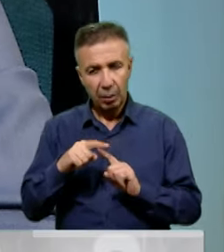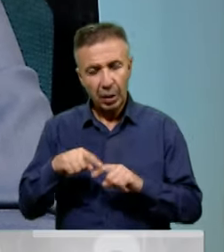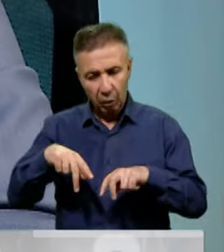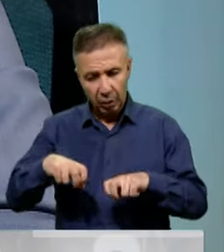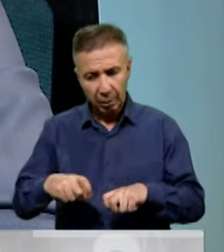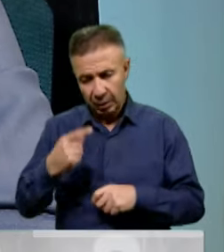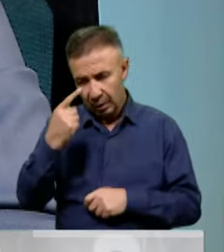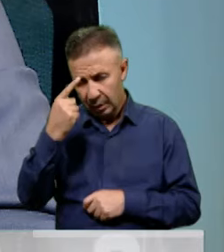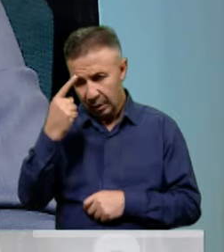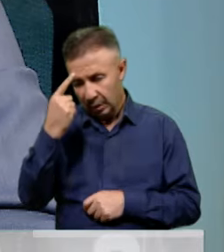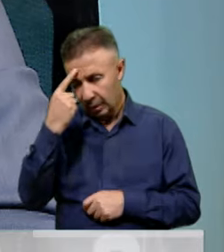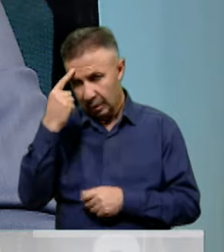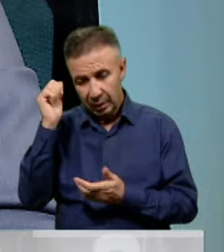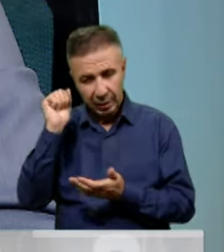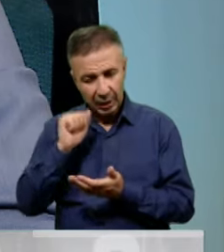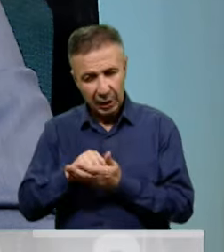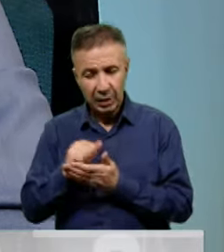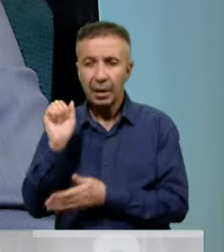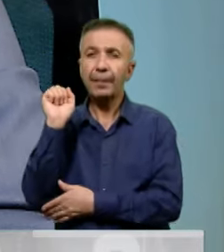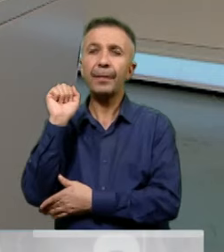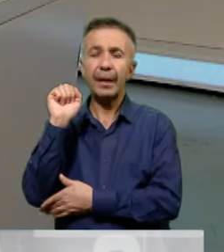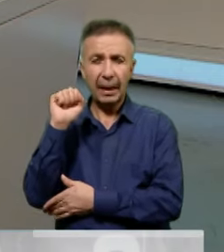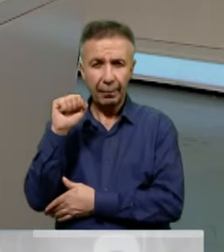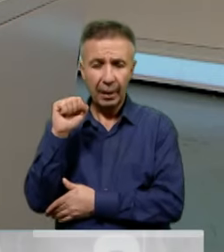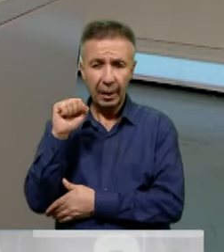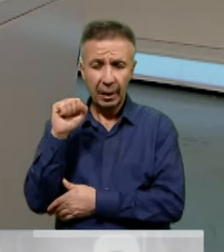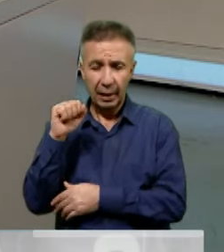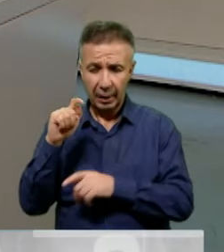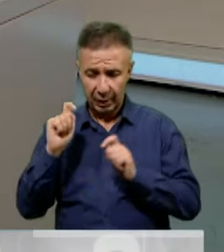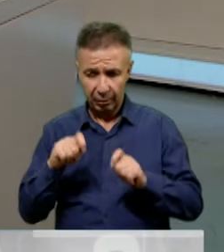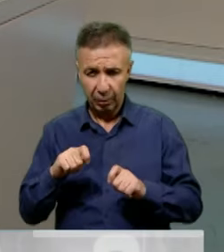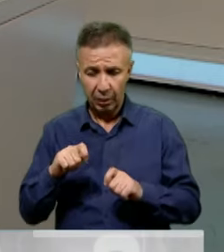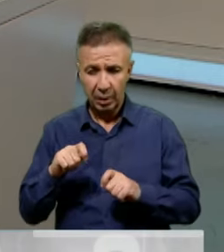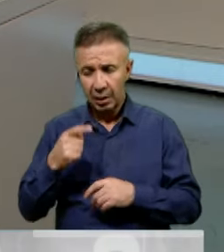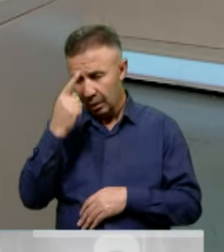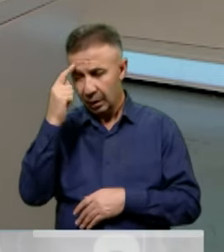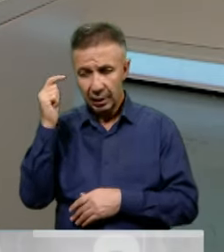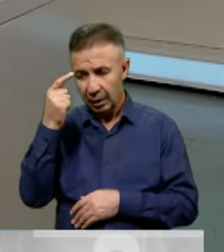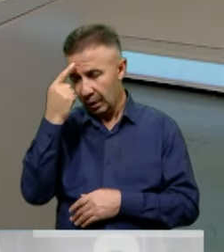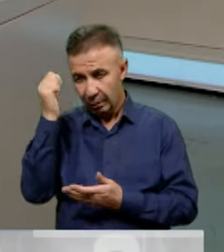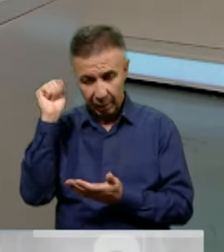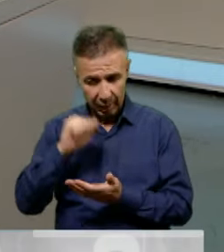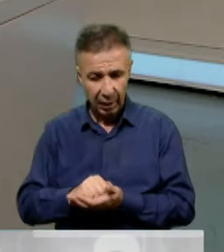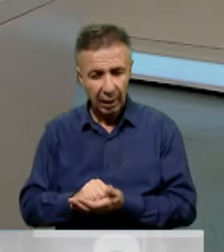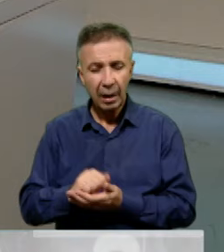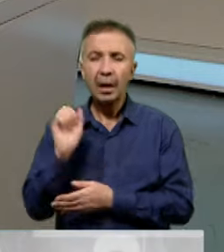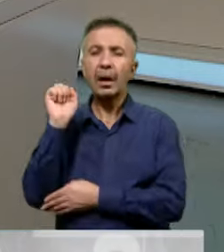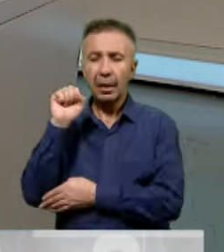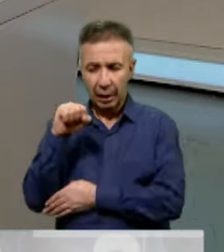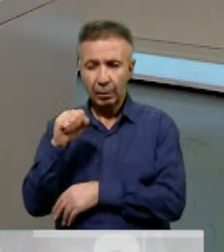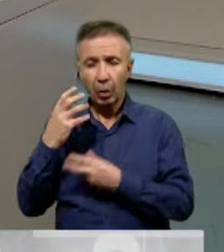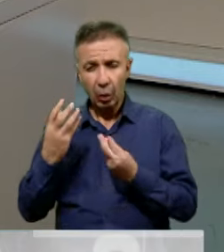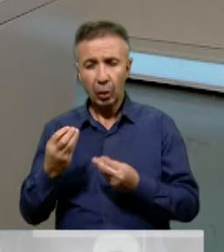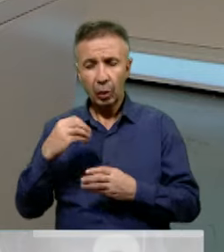secdeyi ima ile yapmak durumunda kalıyorlar. İma ile yapmak durumunda oldukları için burada